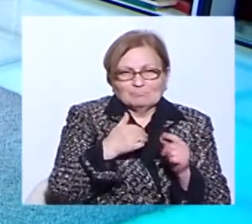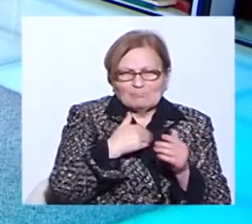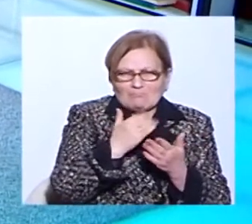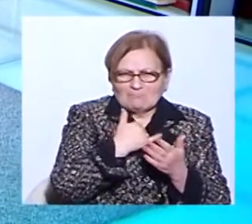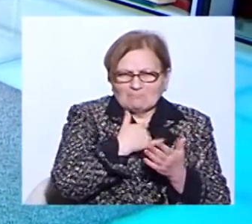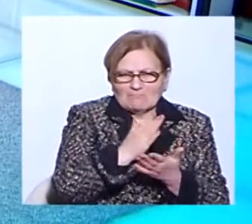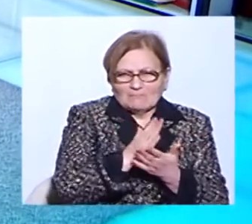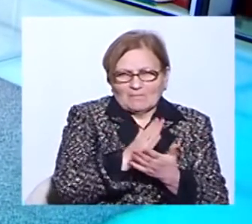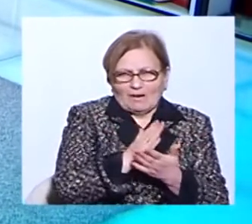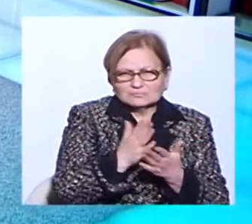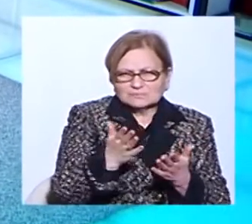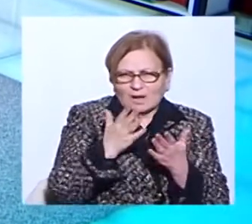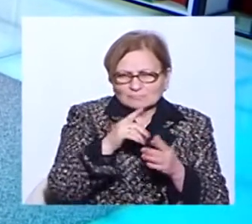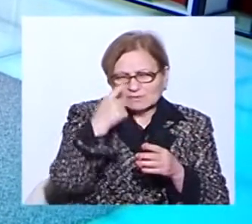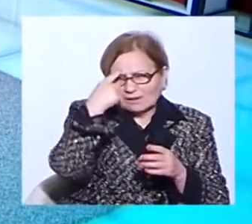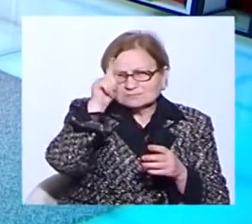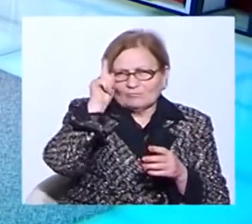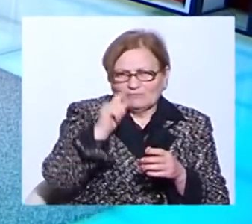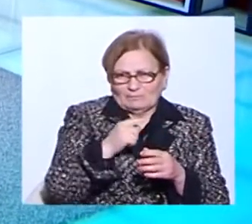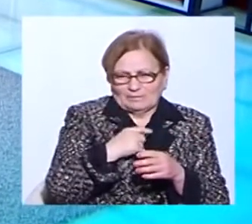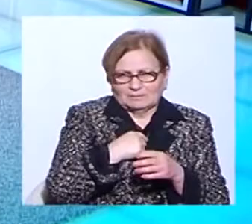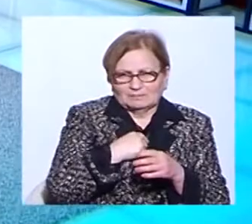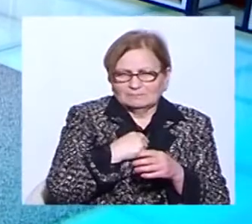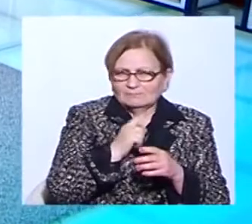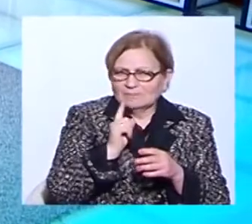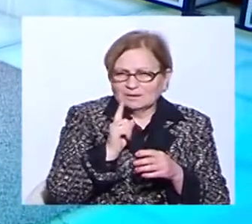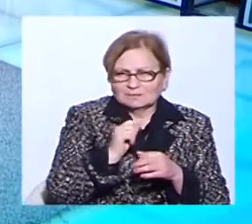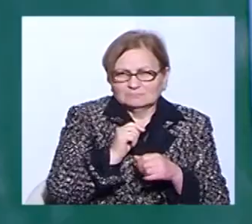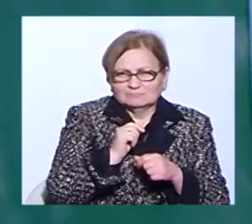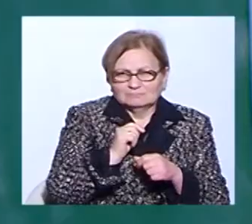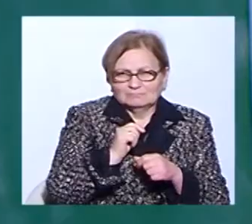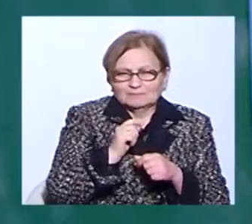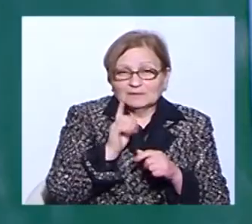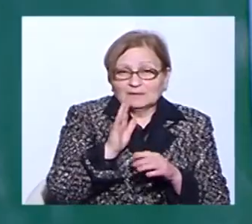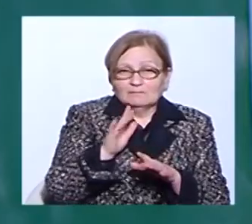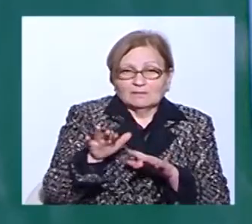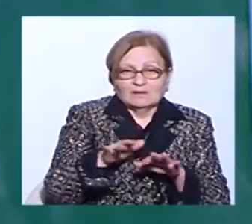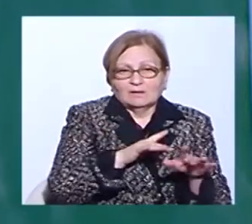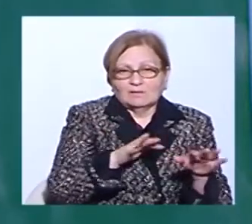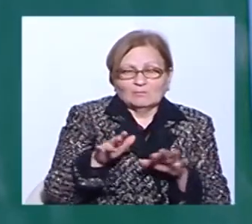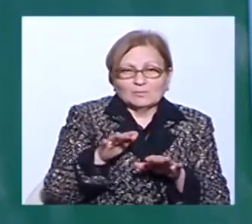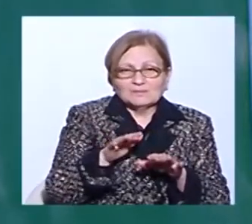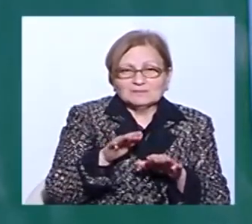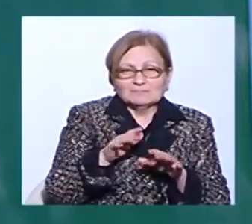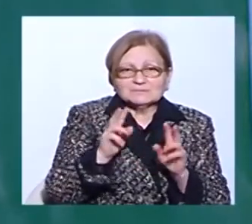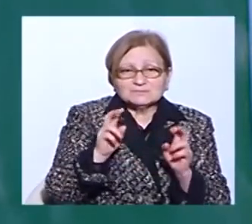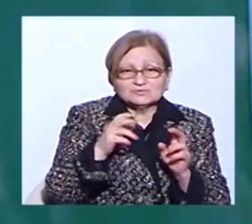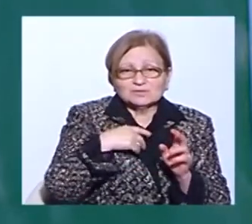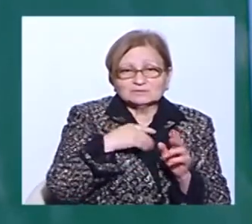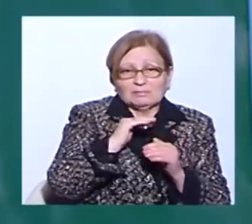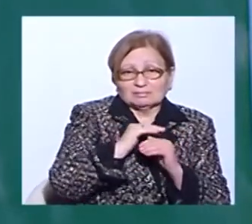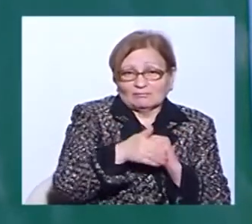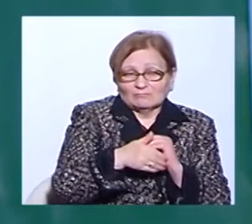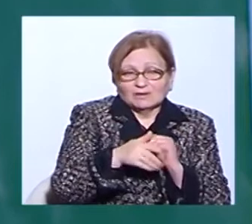მაქვს. Მოფიქრებული. Მაგრამ მოქმედების ნიშანს დავმალა. თქვენი